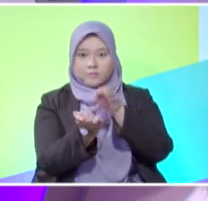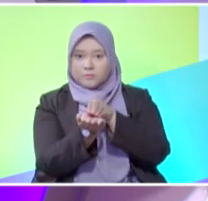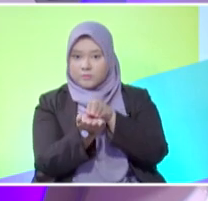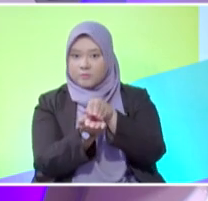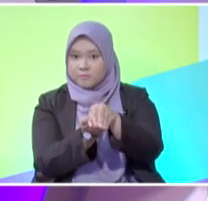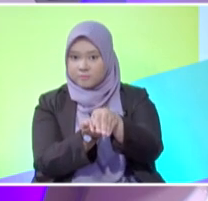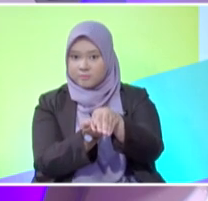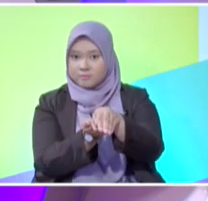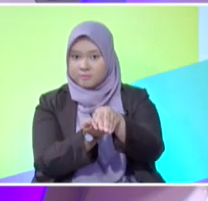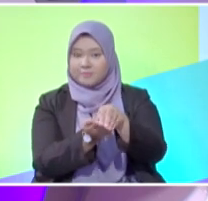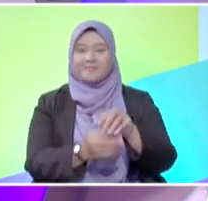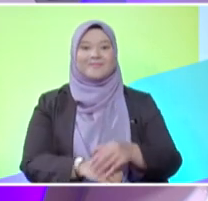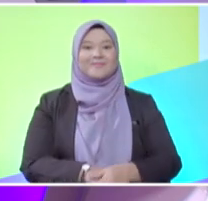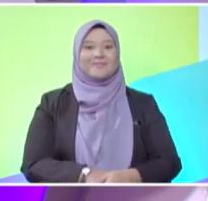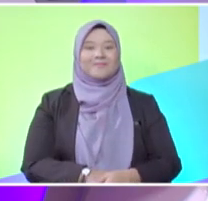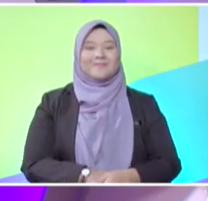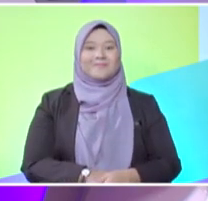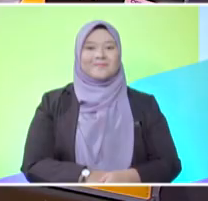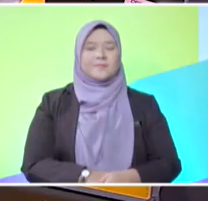contoh hewan tersebut